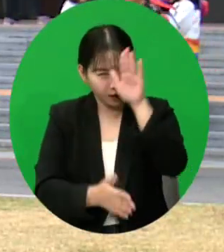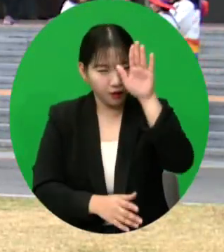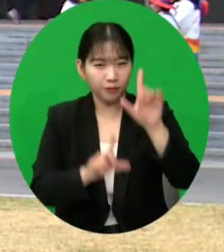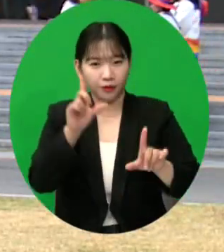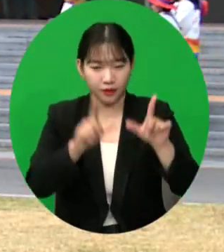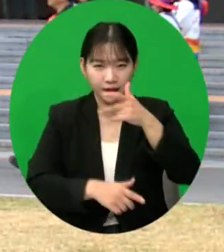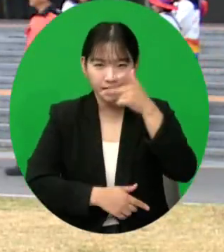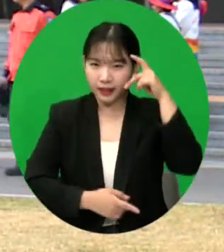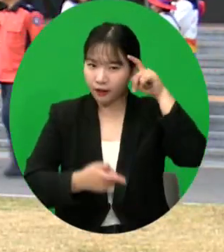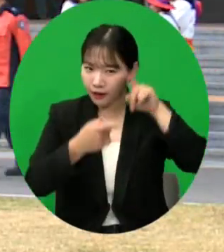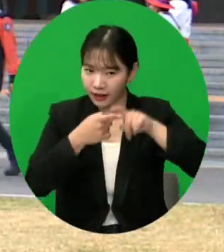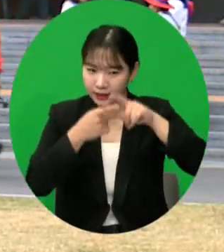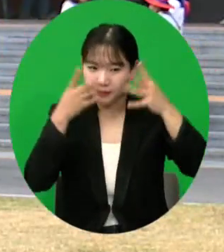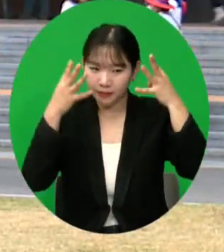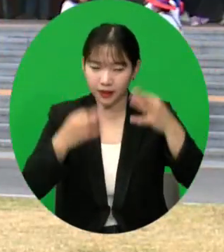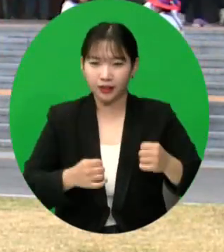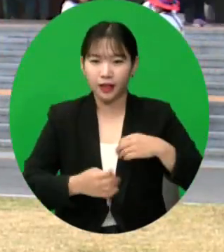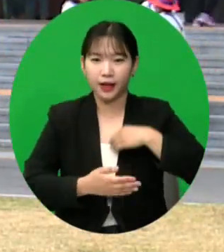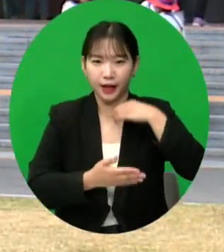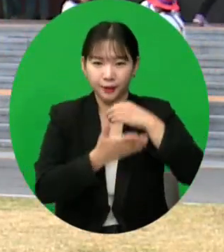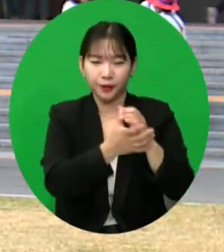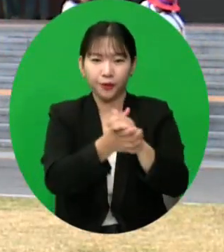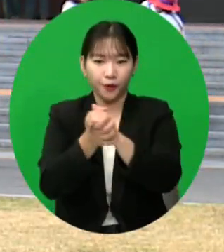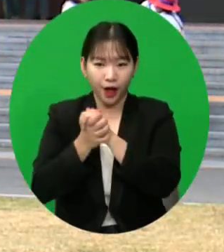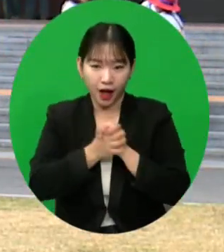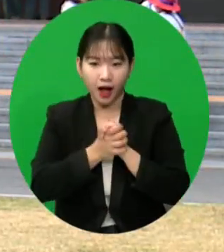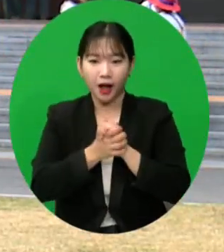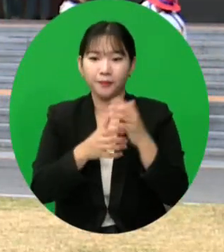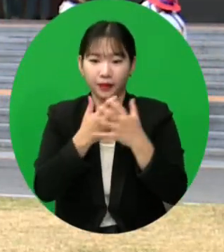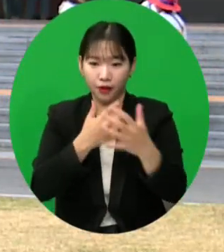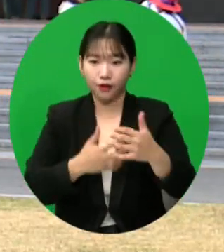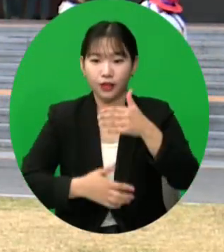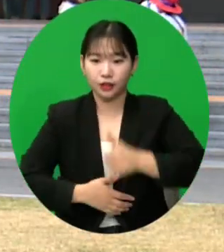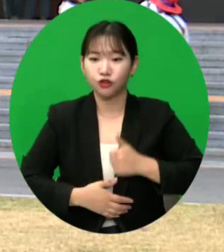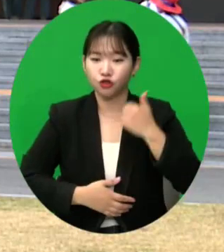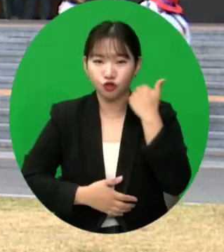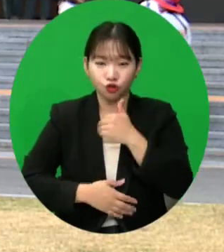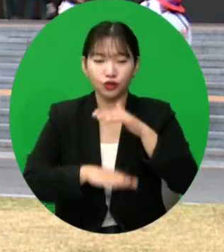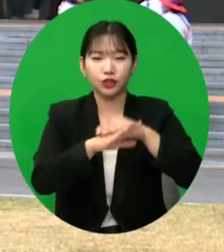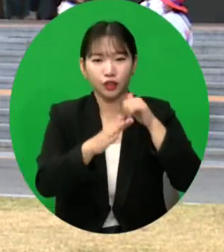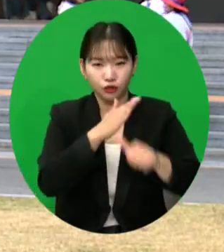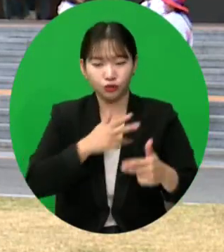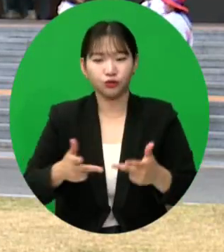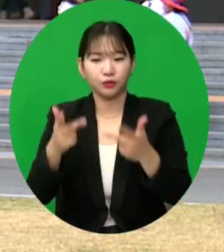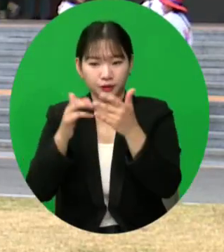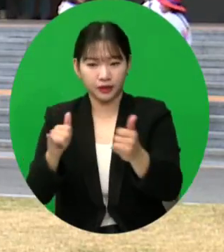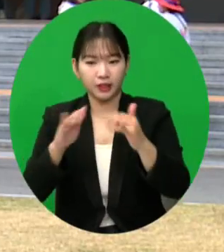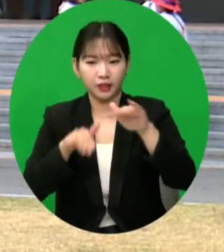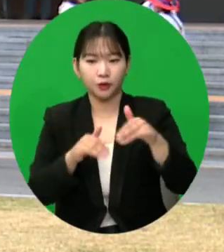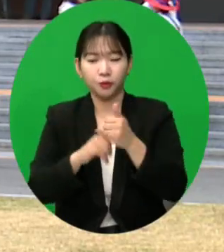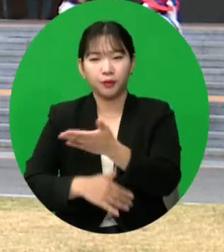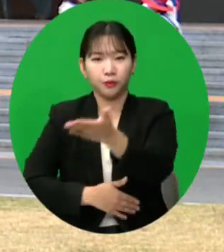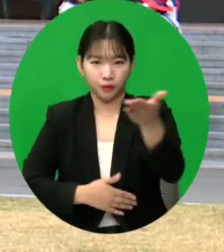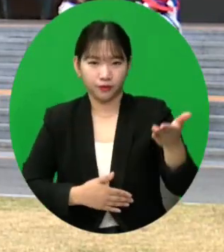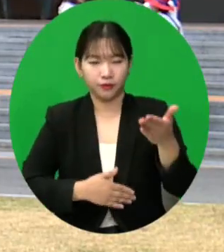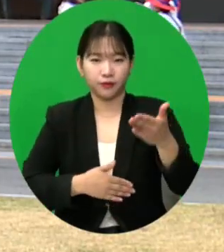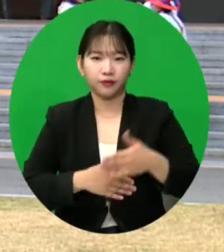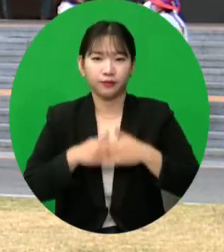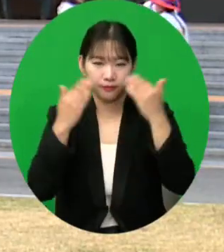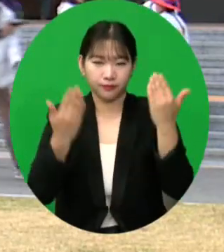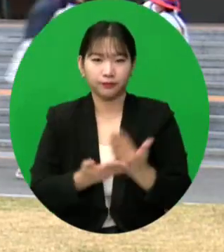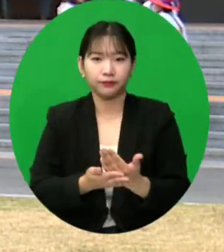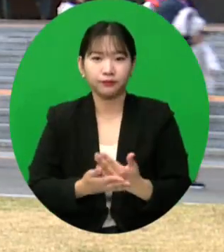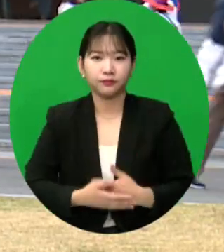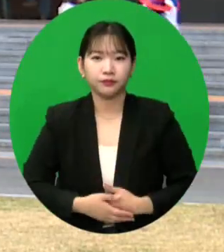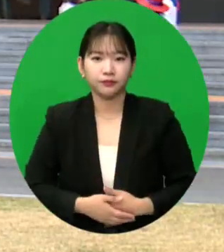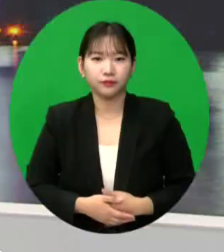높은 관심 속에 열린 감동과 화합 체전의 주인공은 선수와 자원봉사자들 그리고 전남도민 모두였습니다. MBC 뉴스